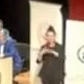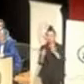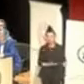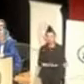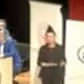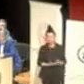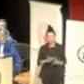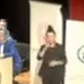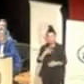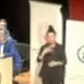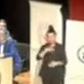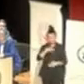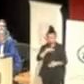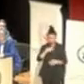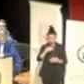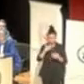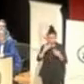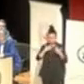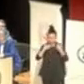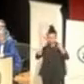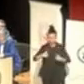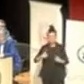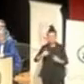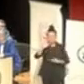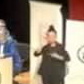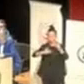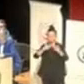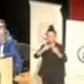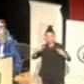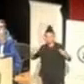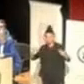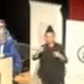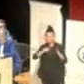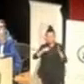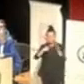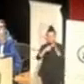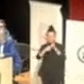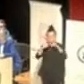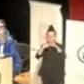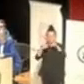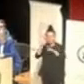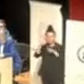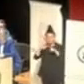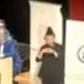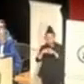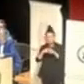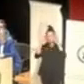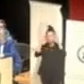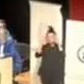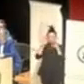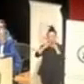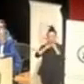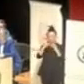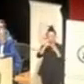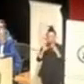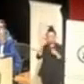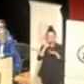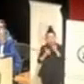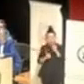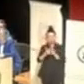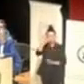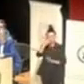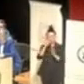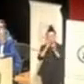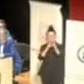Öncelikle kendimizi tanıtalım. İsmim Elif Uzun Sümercan. Kültür ve Turizm Bakanlığı Kütüphaneler Yayınlar Genel Müdür Yardımcısı olarak